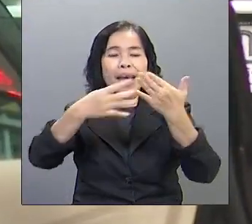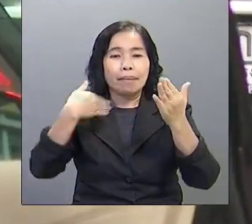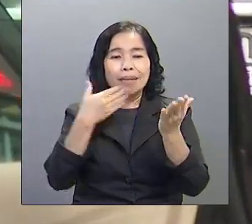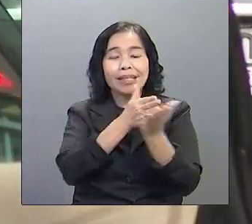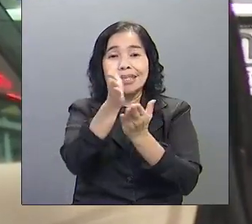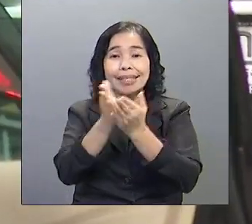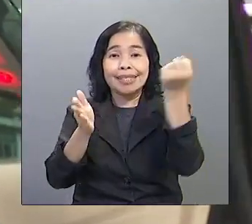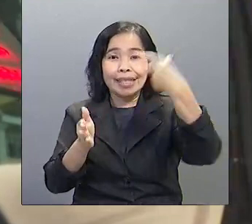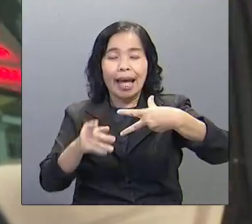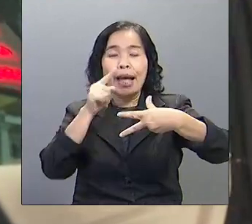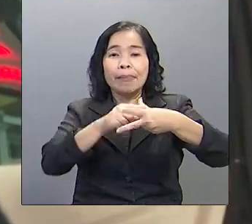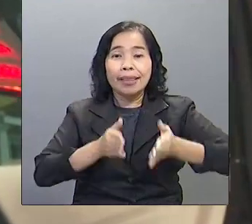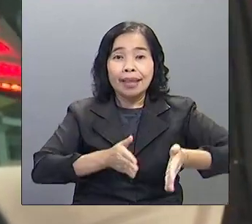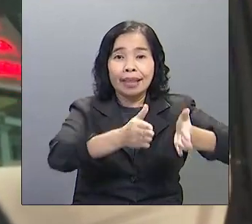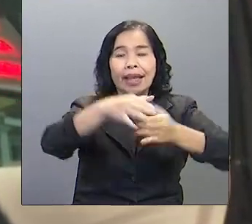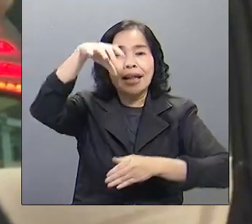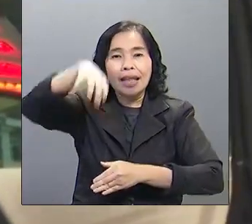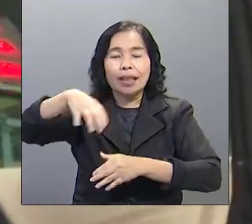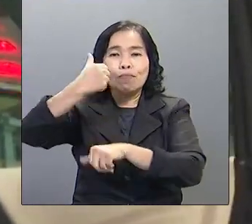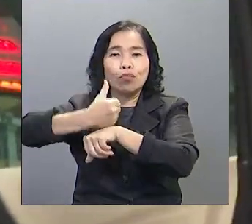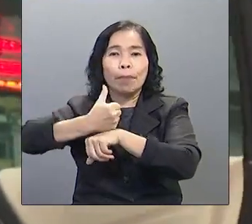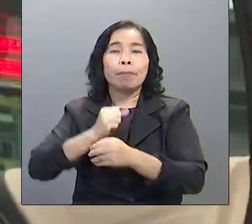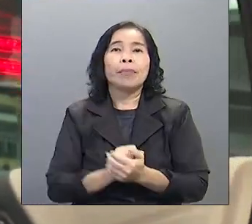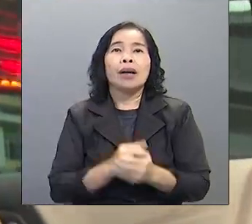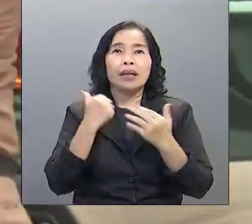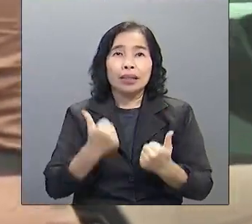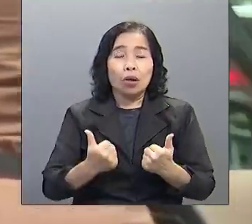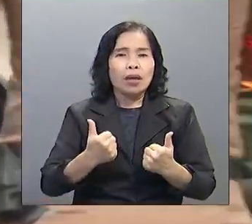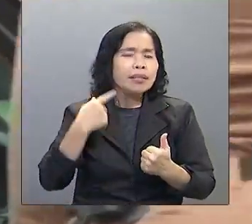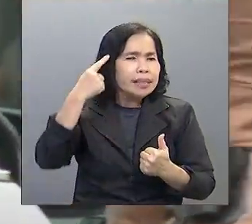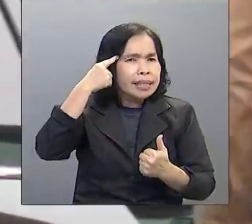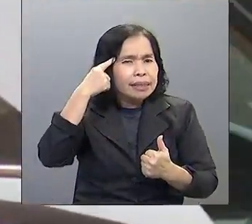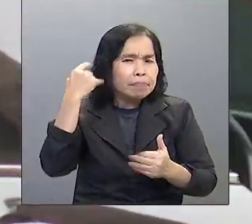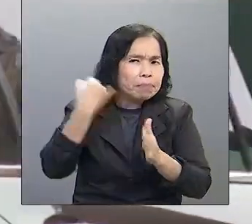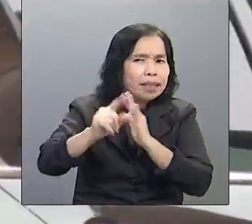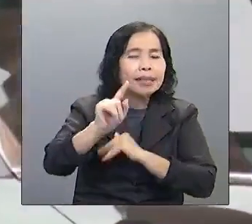คือเส้นทางสถานที่และตัวผู้นำในภาพรวมยังไม่พบสิ่งผิดปกติค่ะ